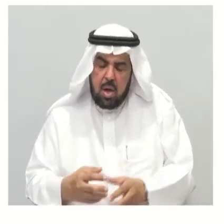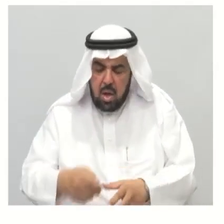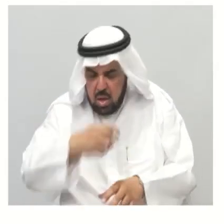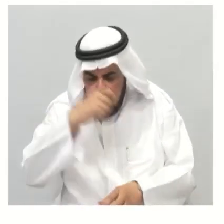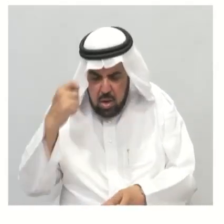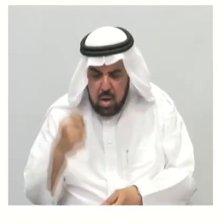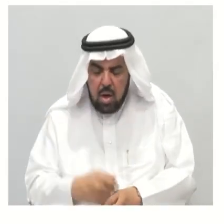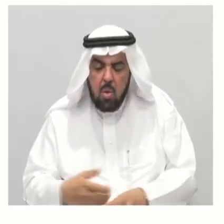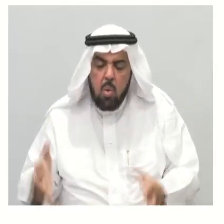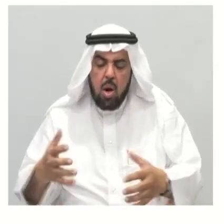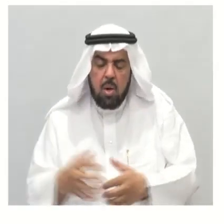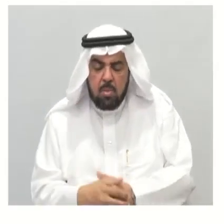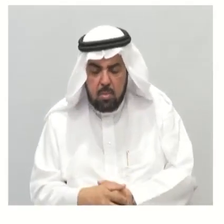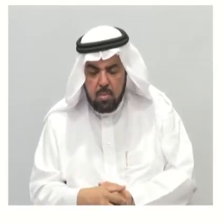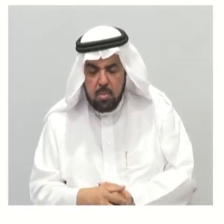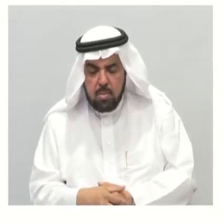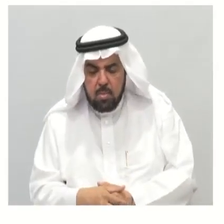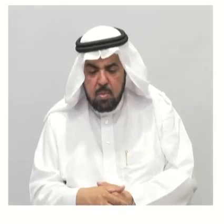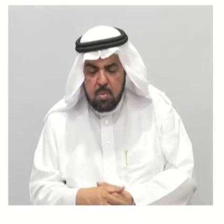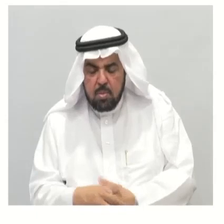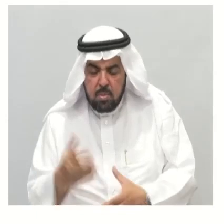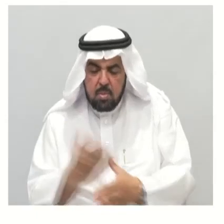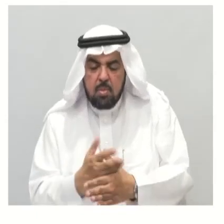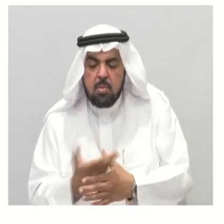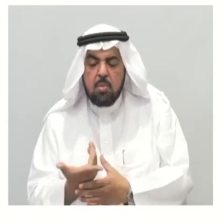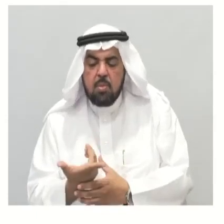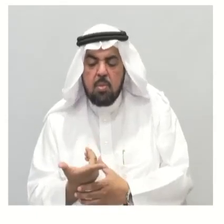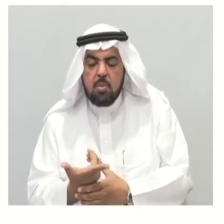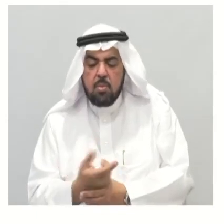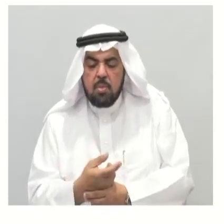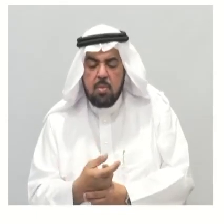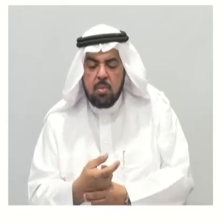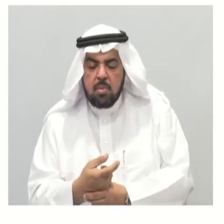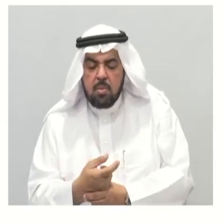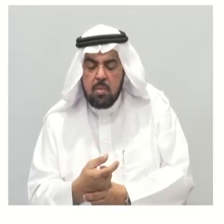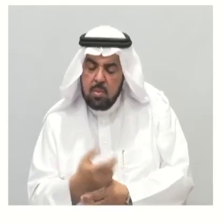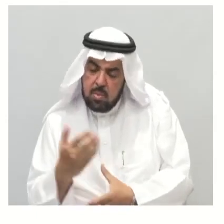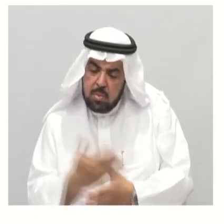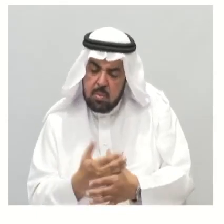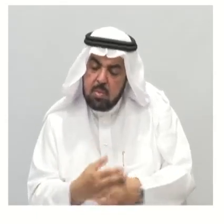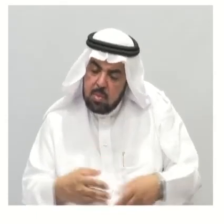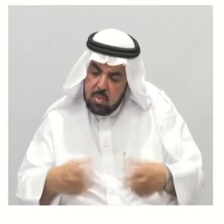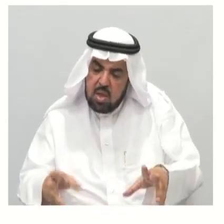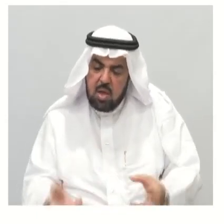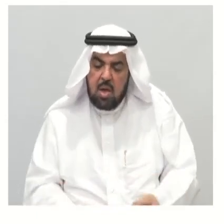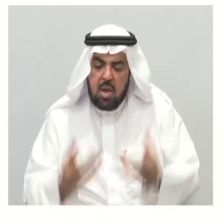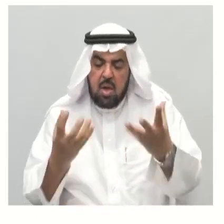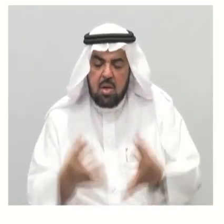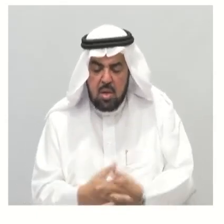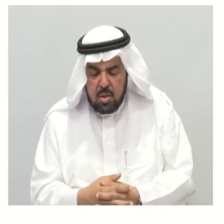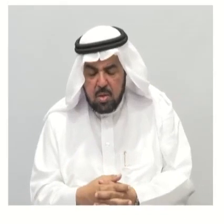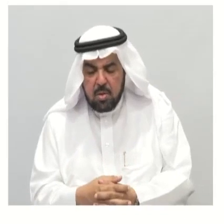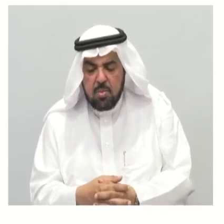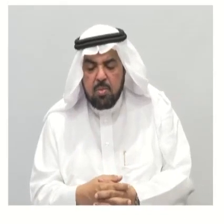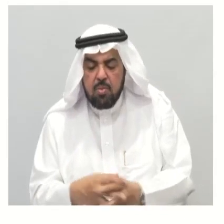الحرارة واللهب. ما السبب في ذلك؟ ممتاز، إنه بسبب قابليتها